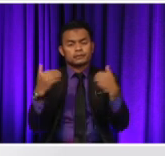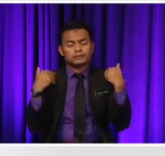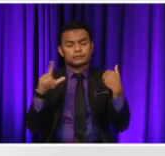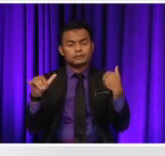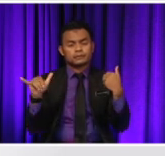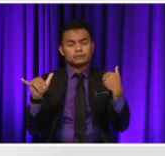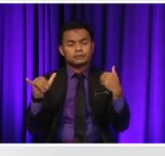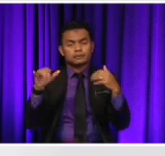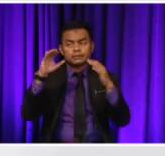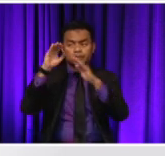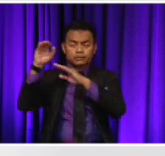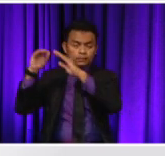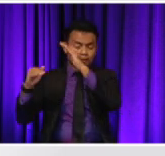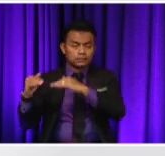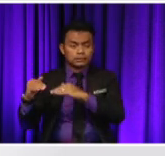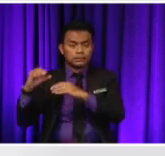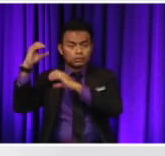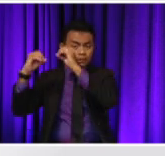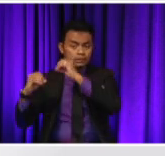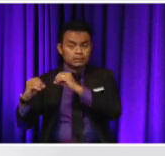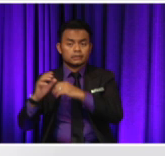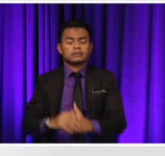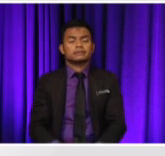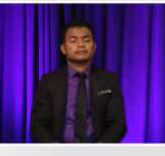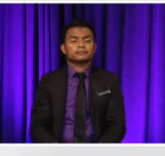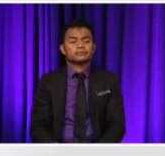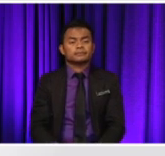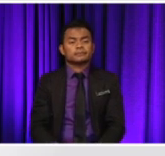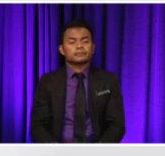maupun kebahagiaan mengetahui tugas dan berikut